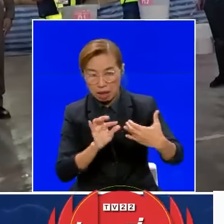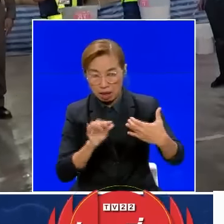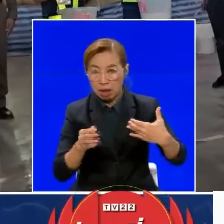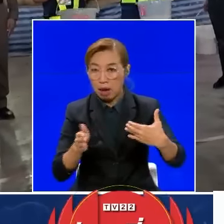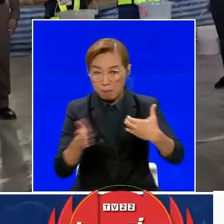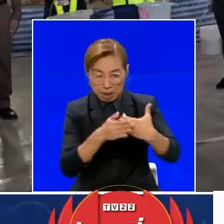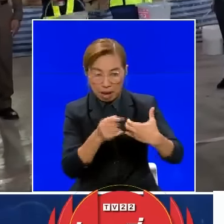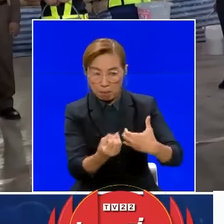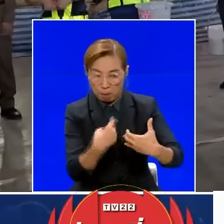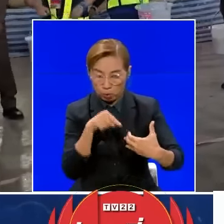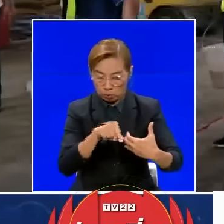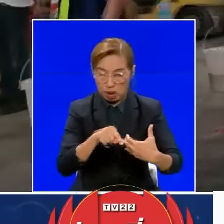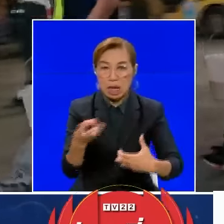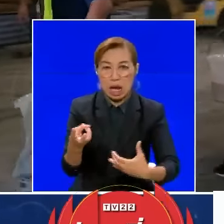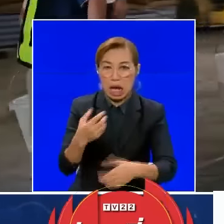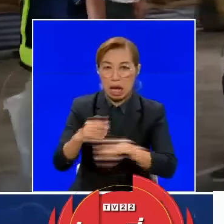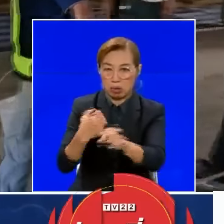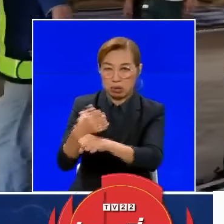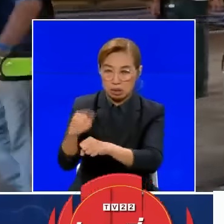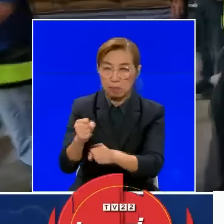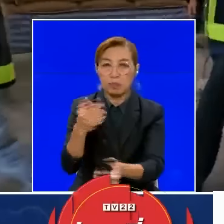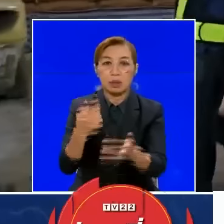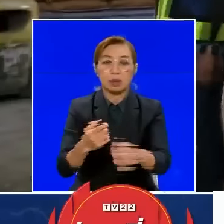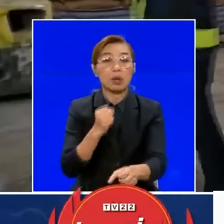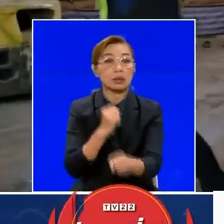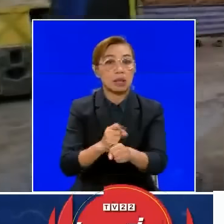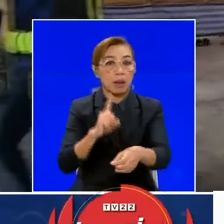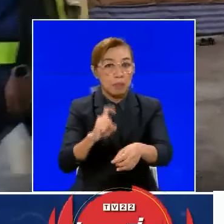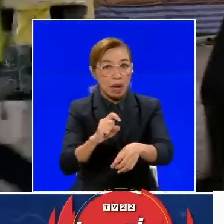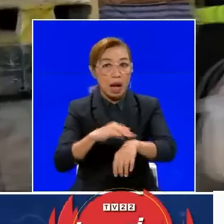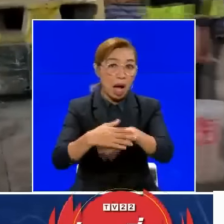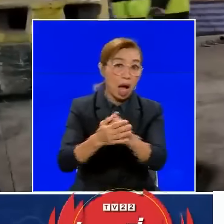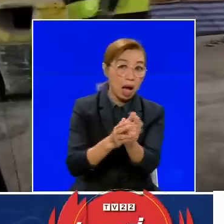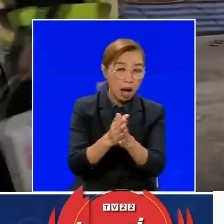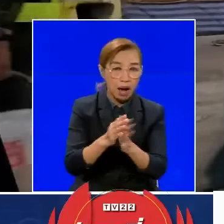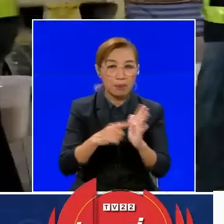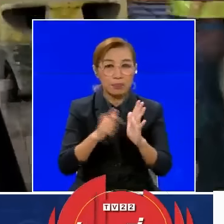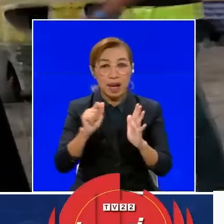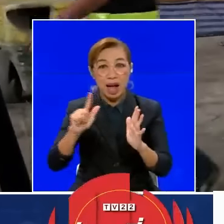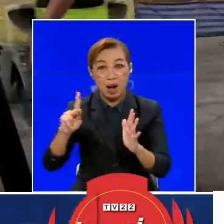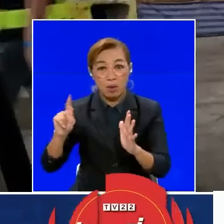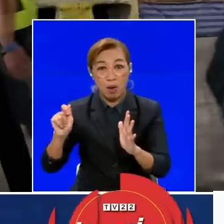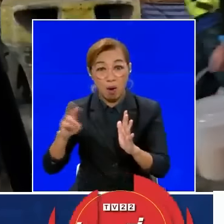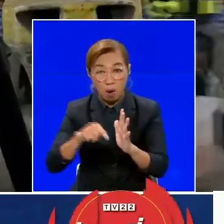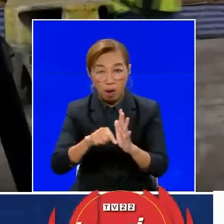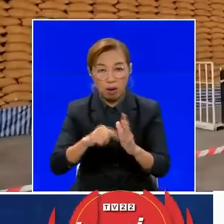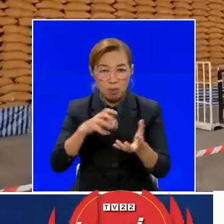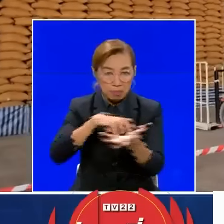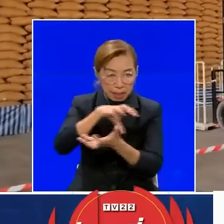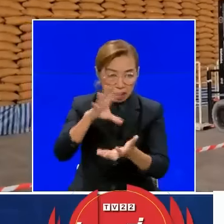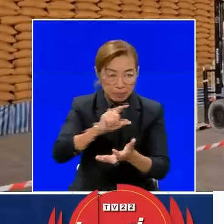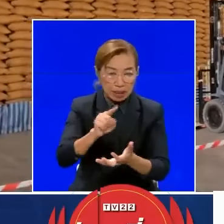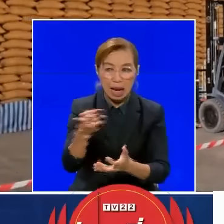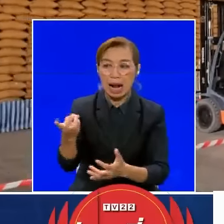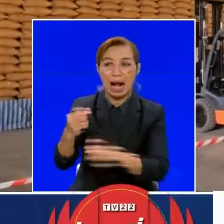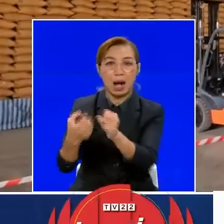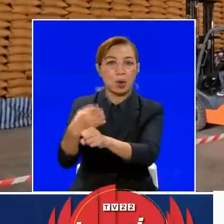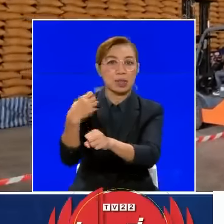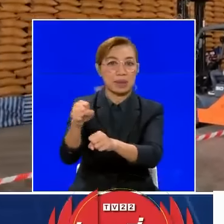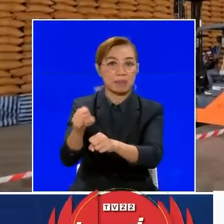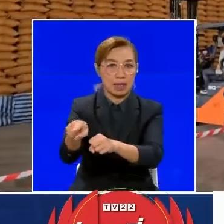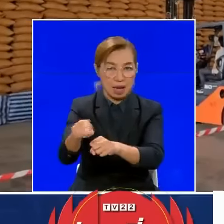แปะที่ขวดกันหน่อยได้ไหมว่าอู้ล็อตนี้นี่หายากนะได้มาจากข้าว10ปีไม่เคยมีเกิดขึ้นและท่านจะเป็นผู้โชคดีที่